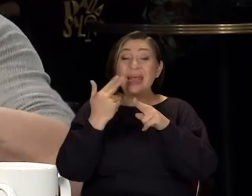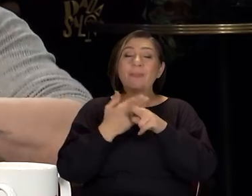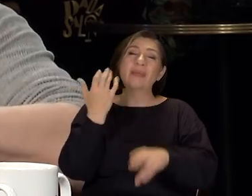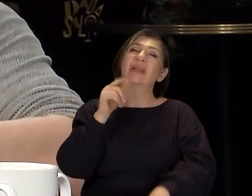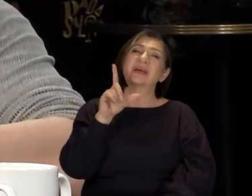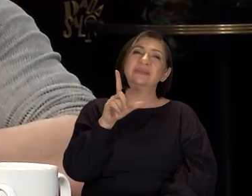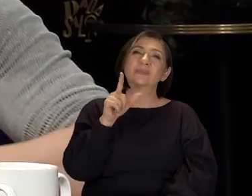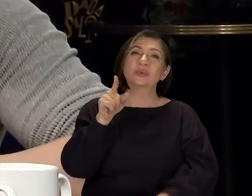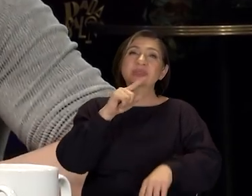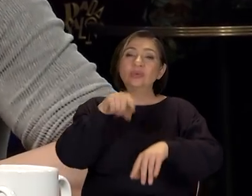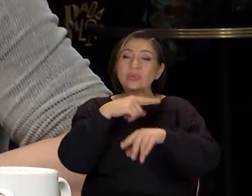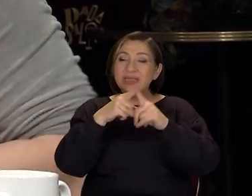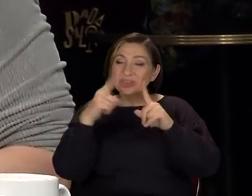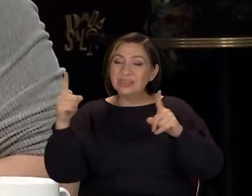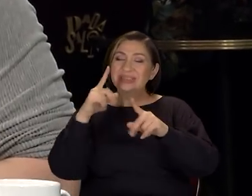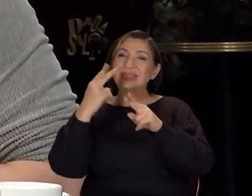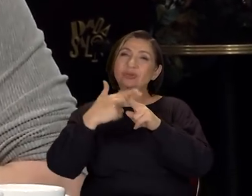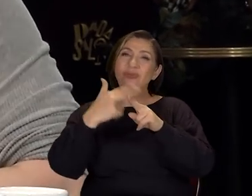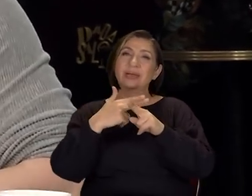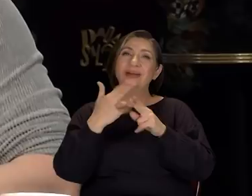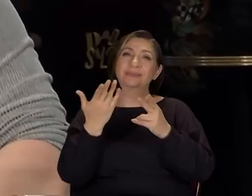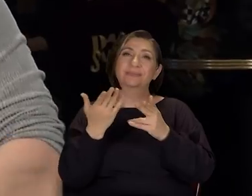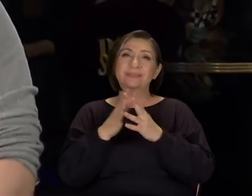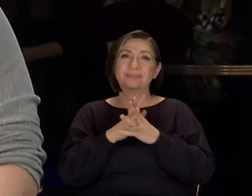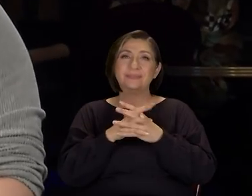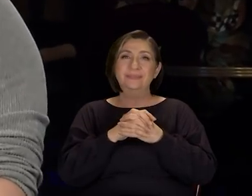gerekiyor. Bu da bir süreç ve tecrübe meselesiymiş yani.